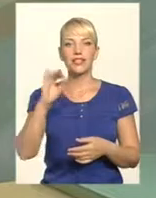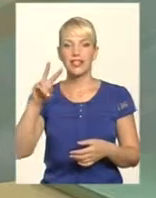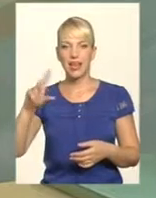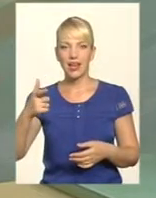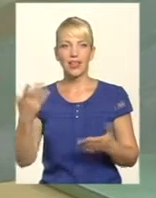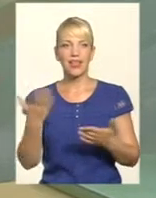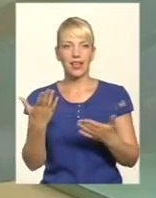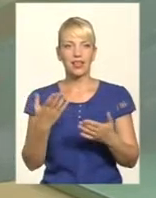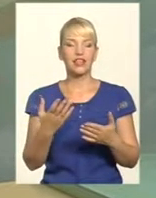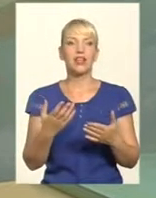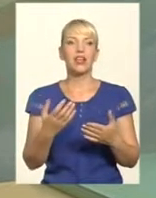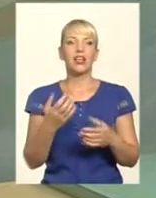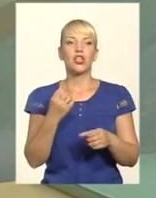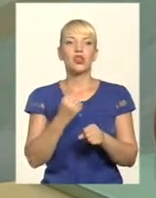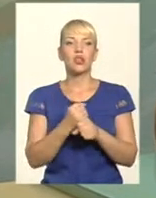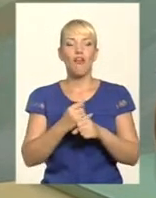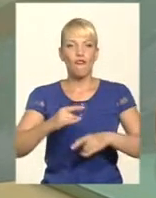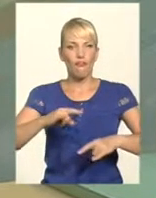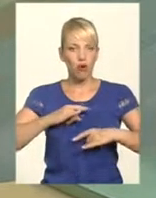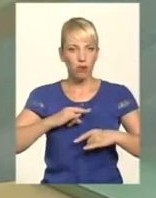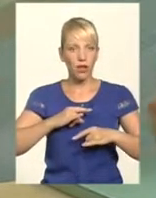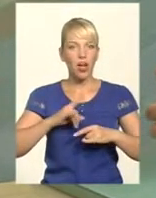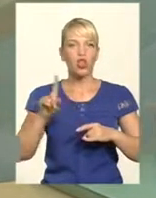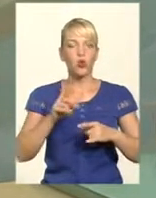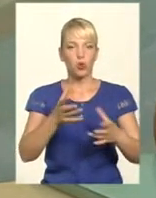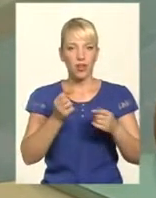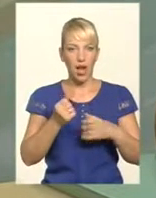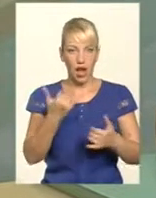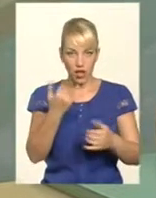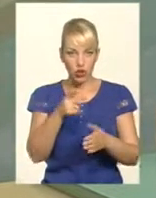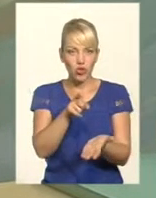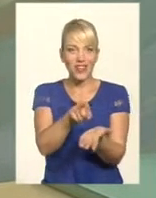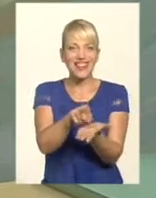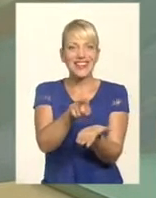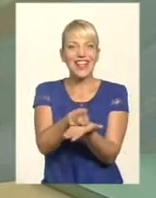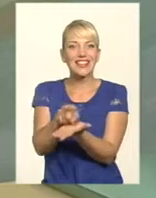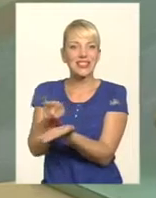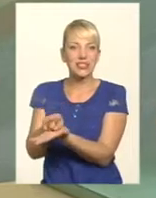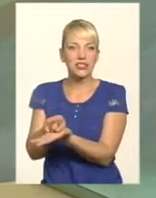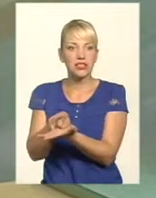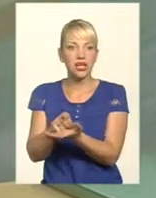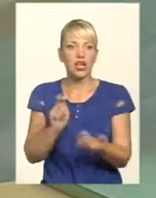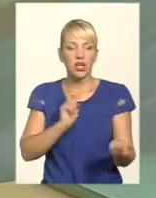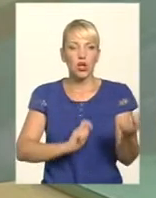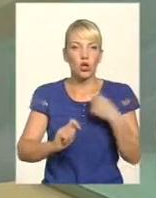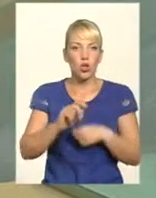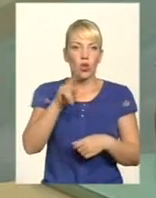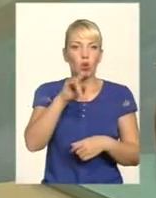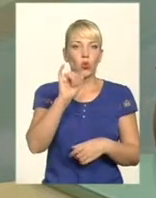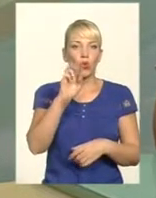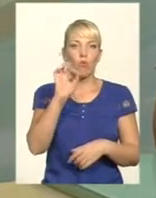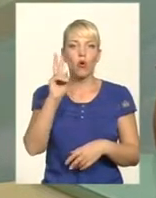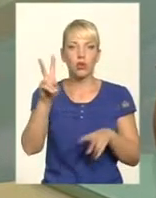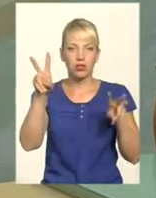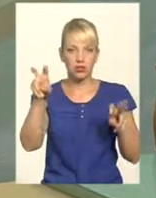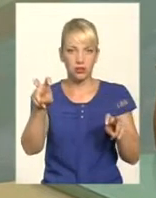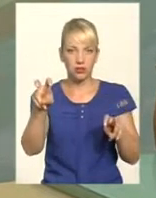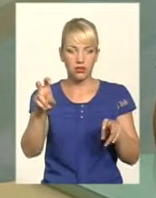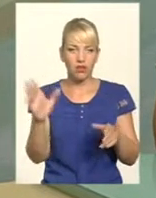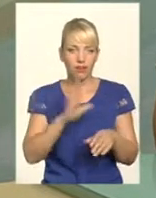всі підрозділи отримали, а хлопці сьогодні воюють, танкісти в камуфляжі «Дубок», який був виданий ще ого